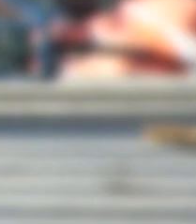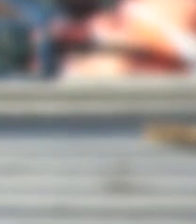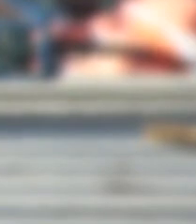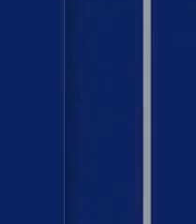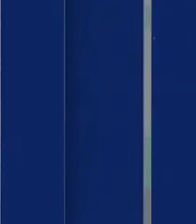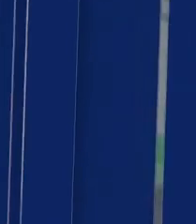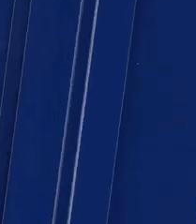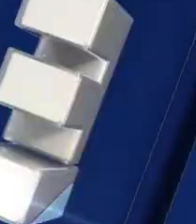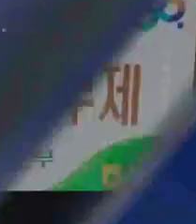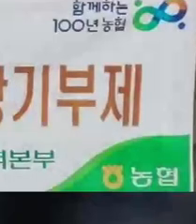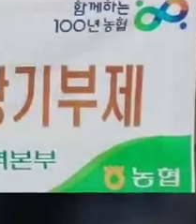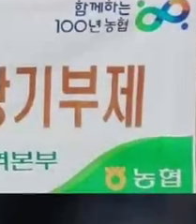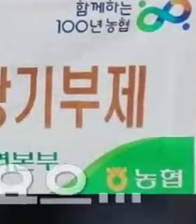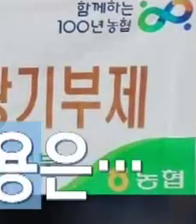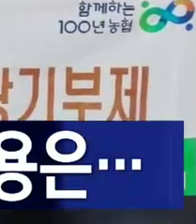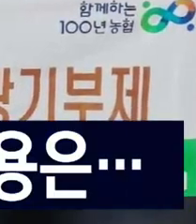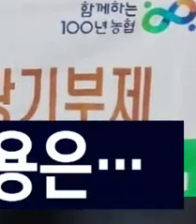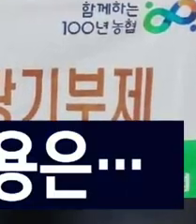나섭니다.